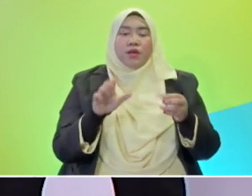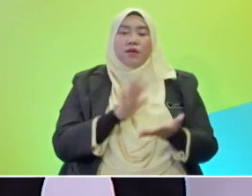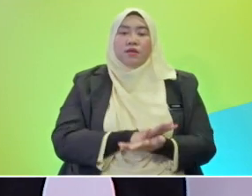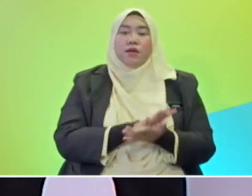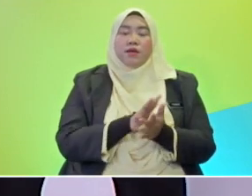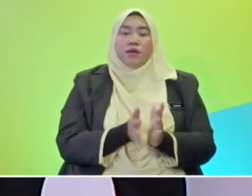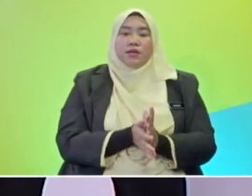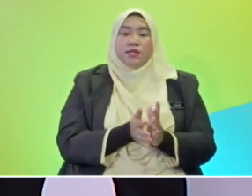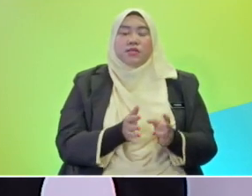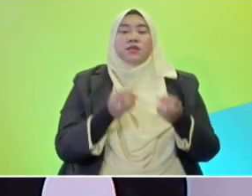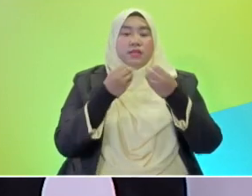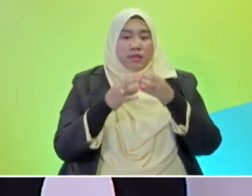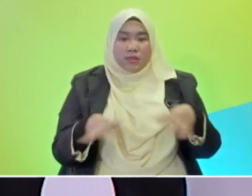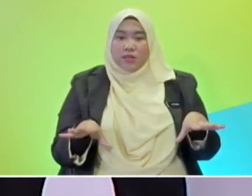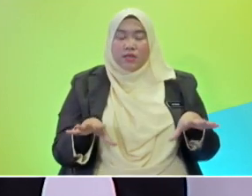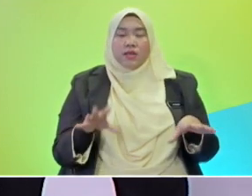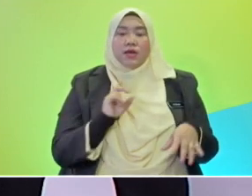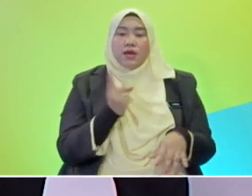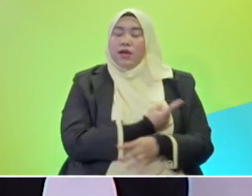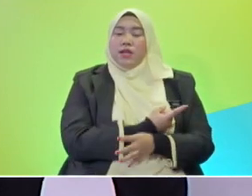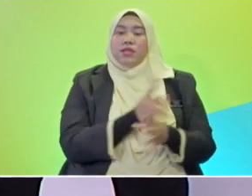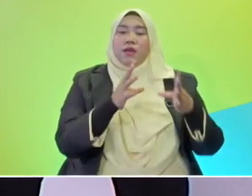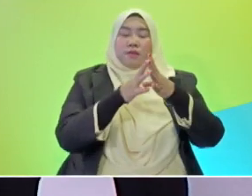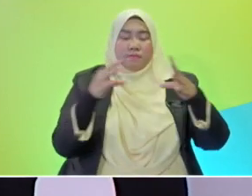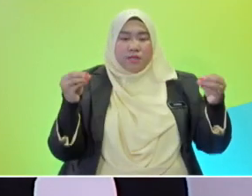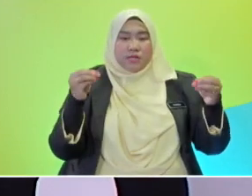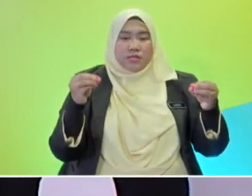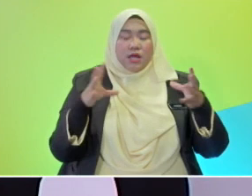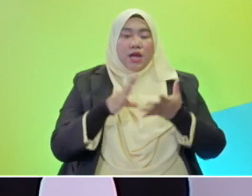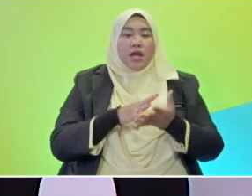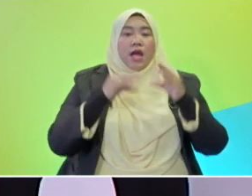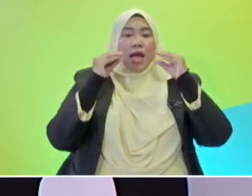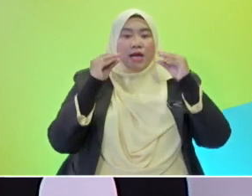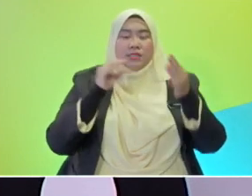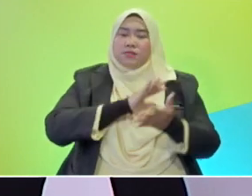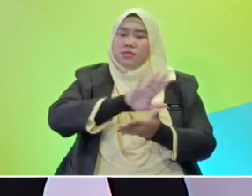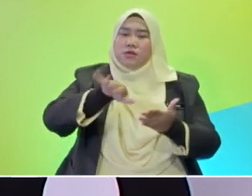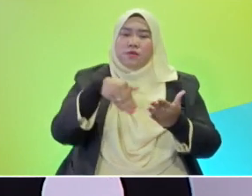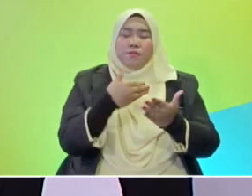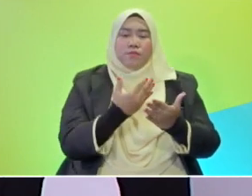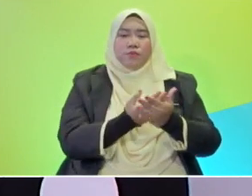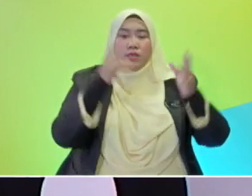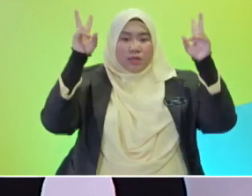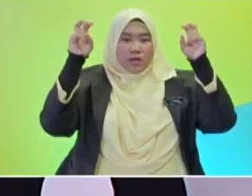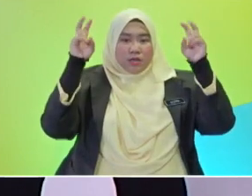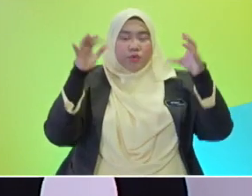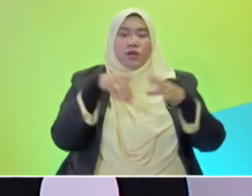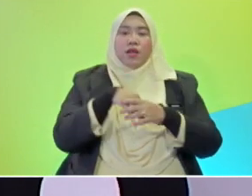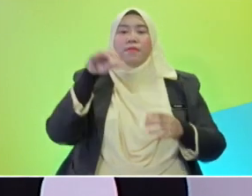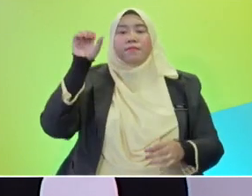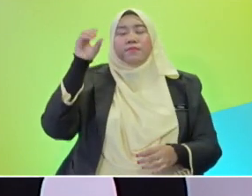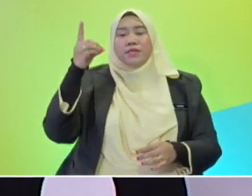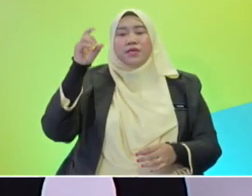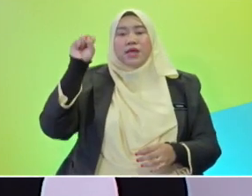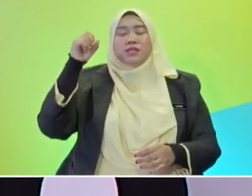setelah kita selesai mengajar semua tajuk dalam di SGP lagi satu Cikgu maklumatnya sangat